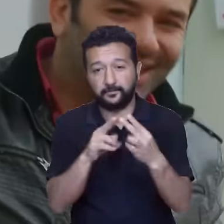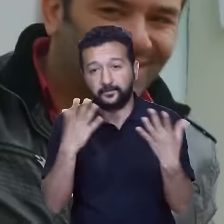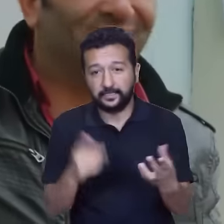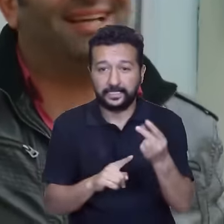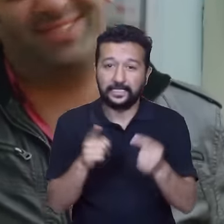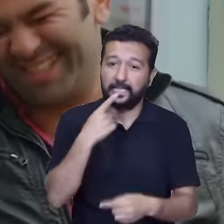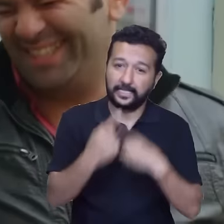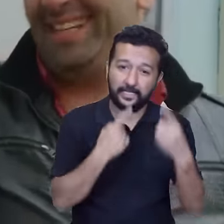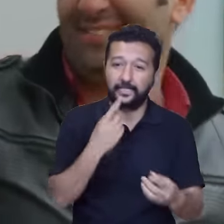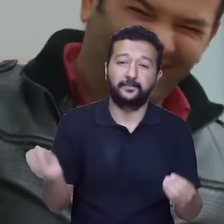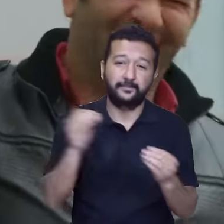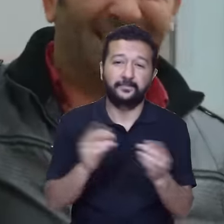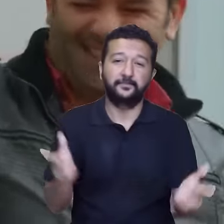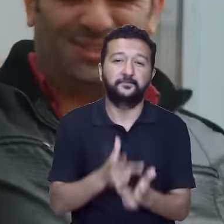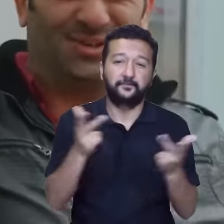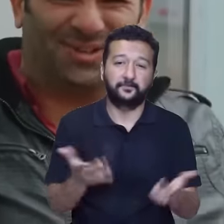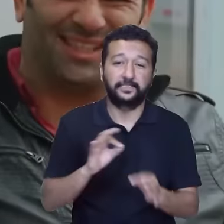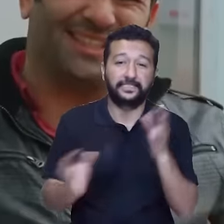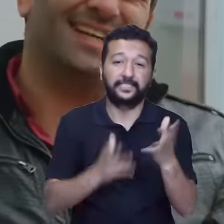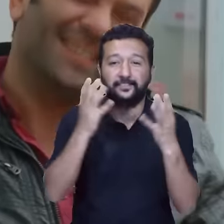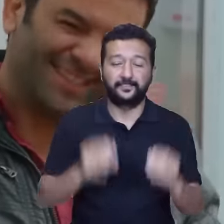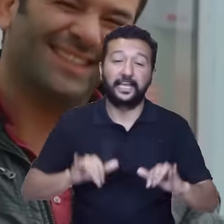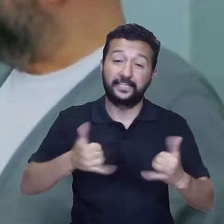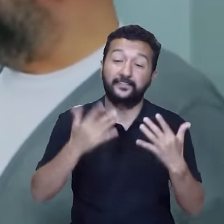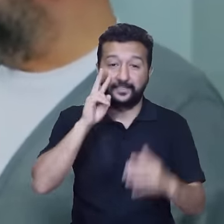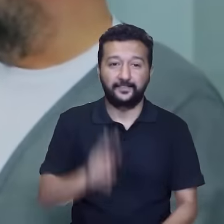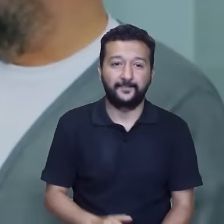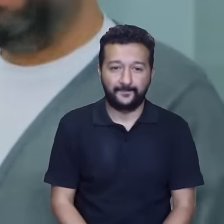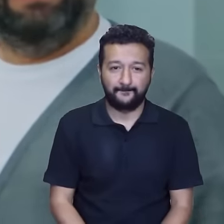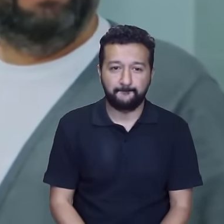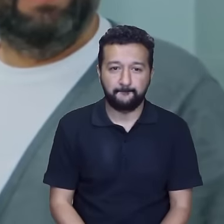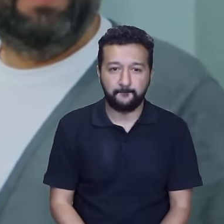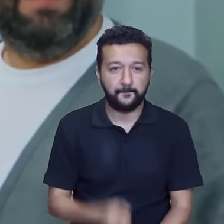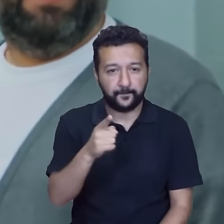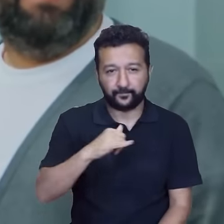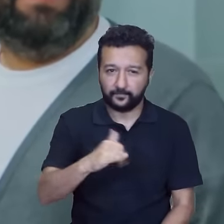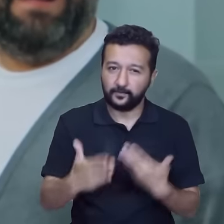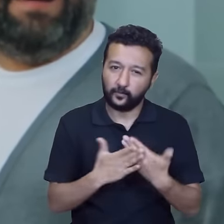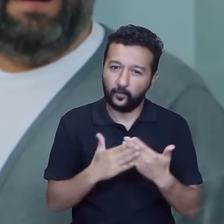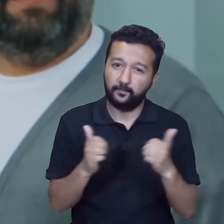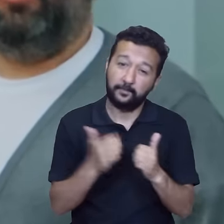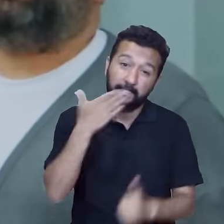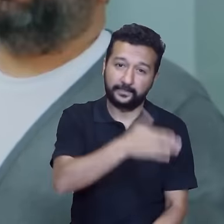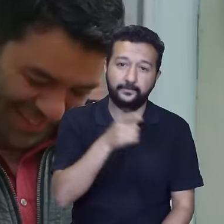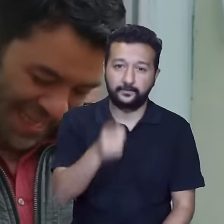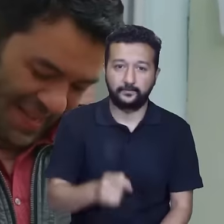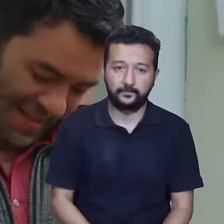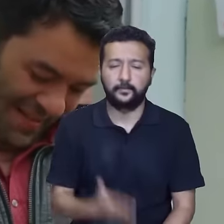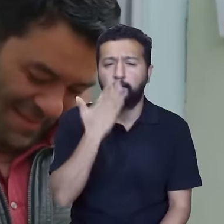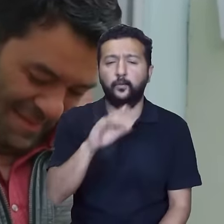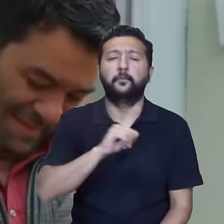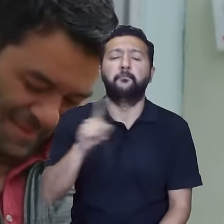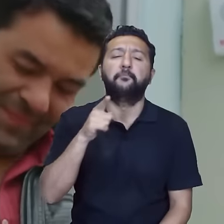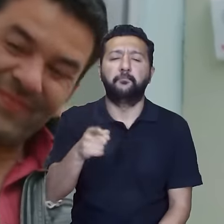bakışmalar, İlyas'cımlar falanlar filanlar yanıyor ortalık. Vay vay vay. Yakında düğüne beraber gidersiniz ya, artık. Yok